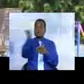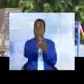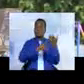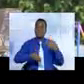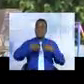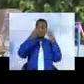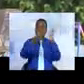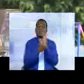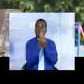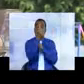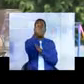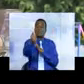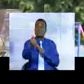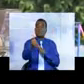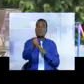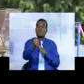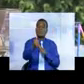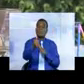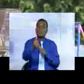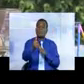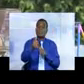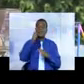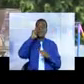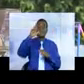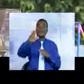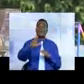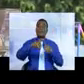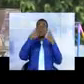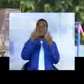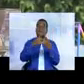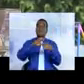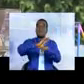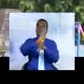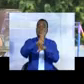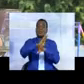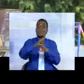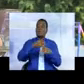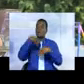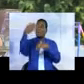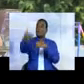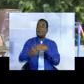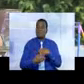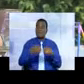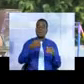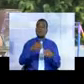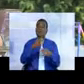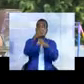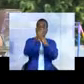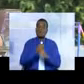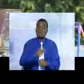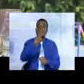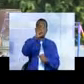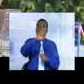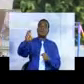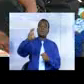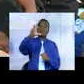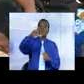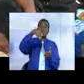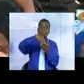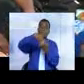de remise des chèques du FAFSI, les femmes du district du Gbeke avaient reçu la somme de 103 millions